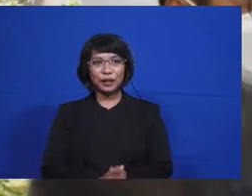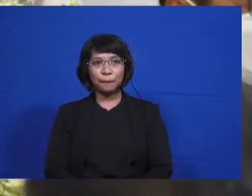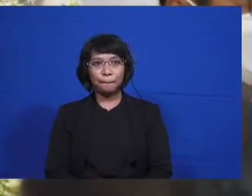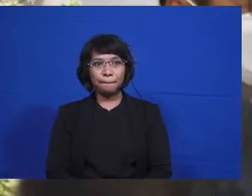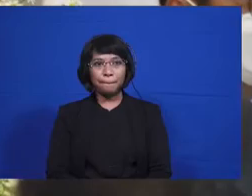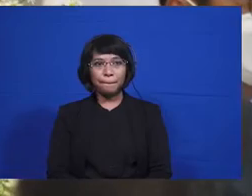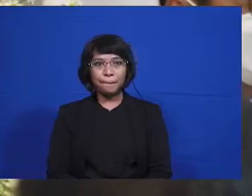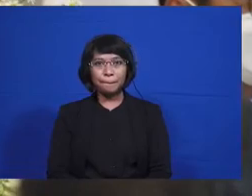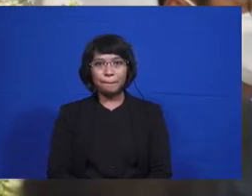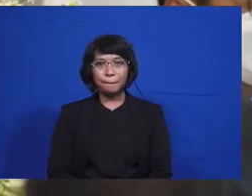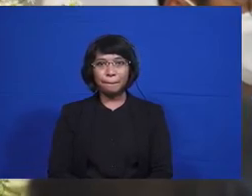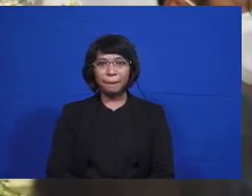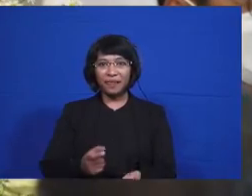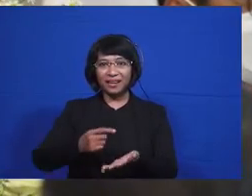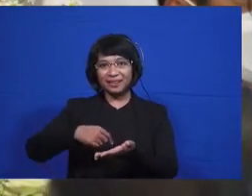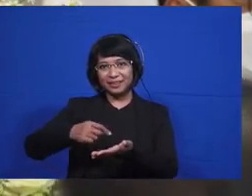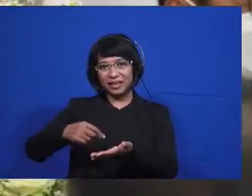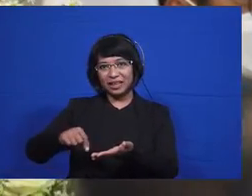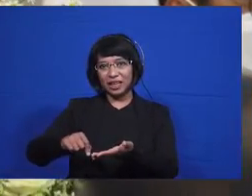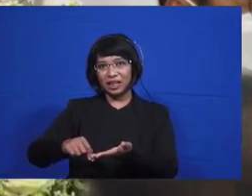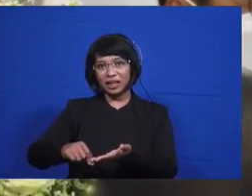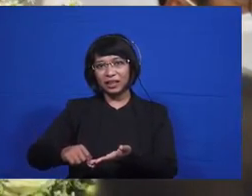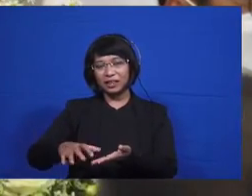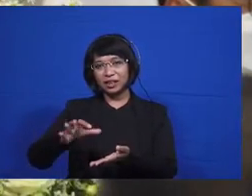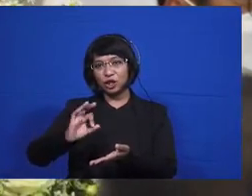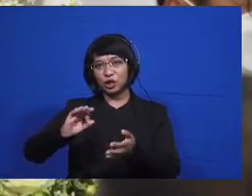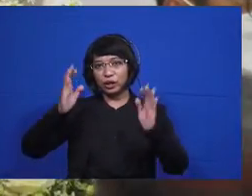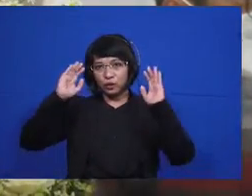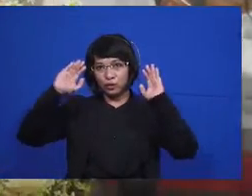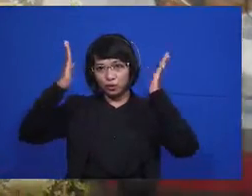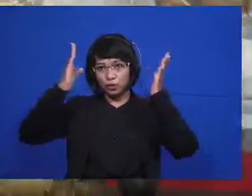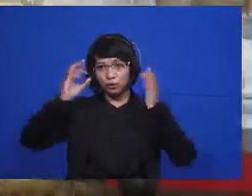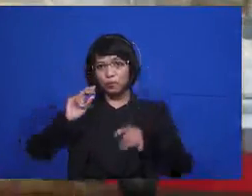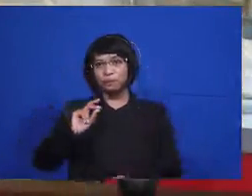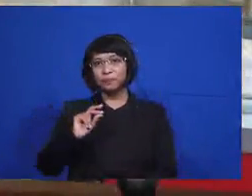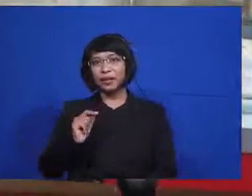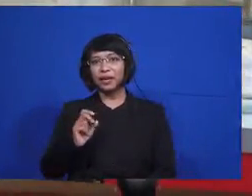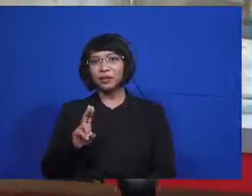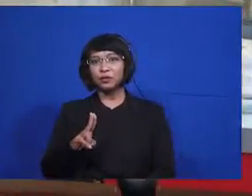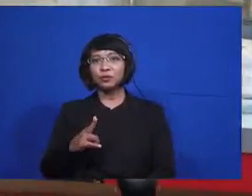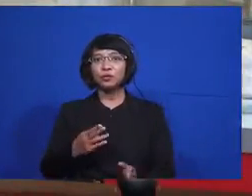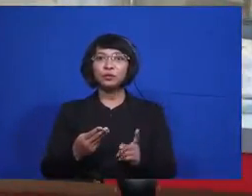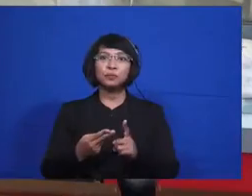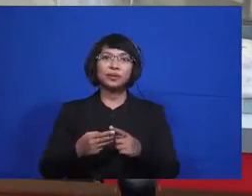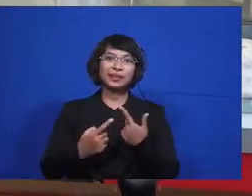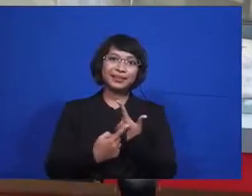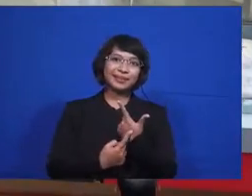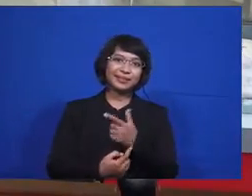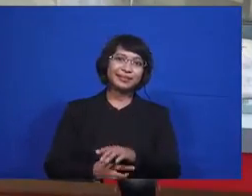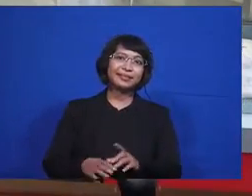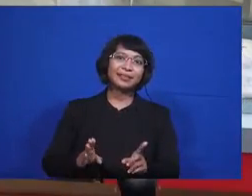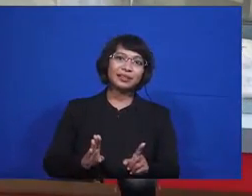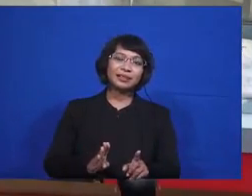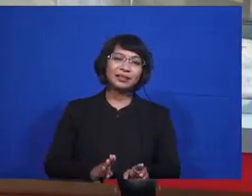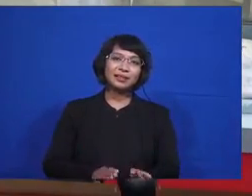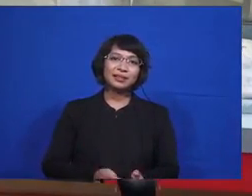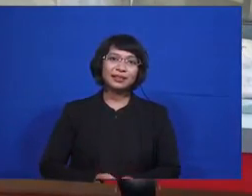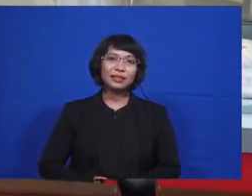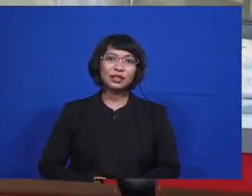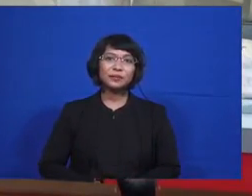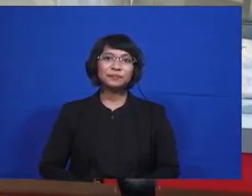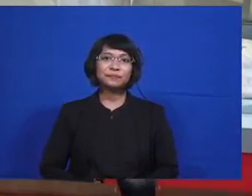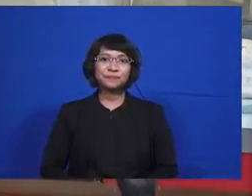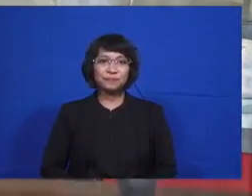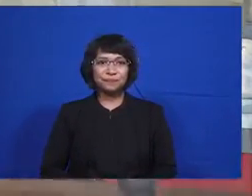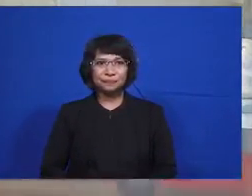Sertifikat ini ditandatangani oleh Bapak Uskup sendiri, Monsieur Robertus Rubiatmoko, dan PJS Dekan Fakultas Teologi